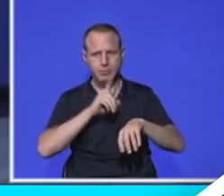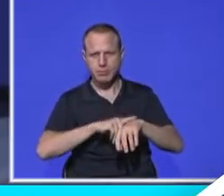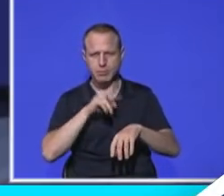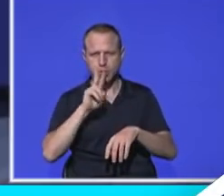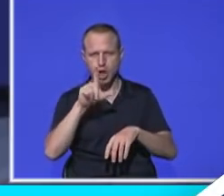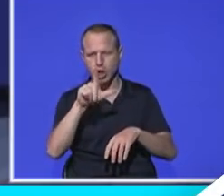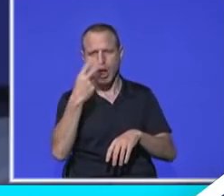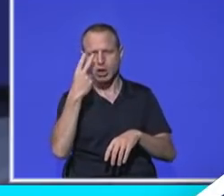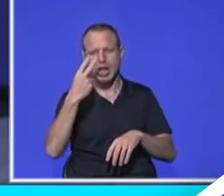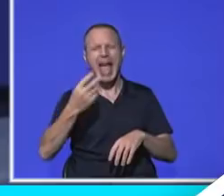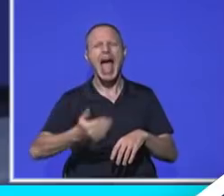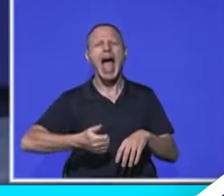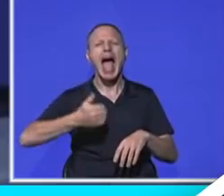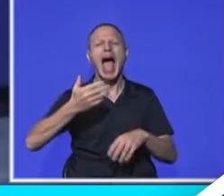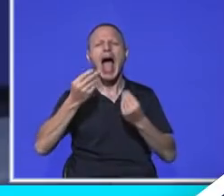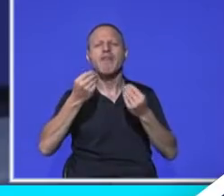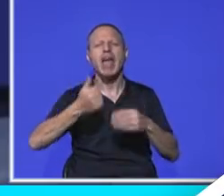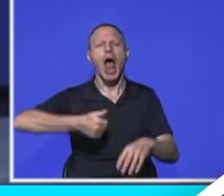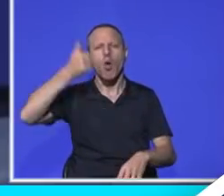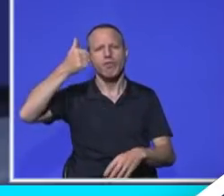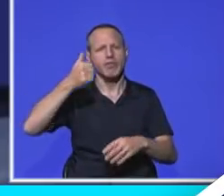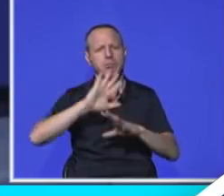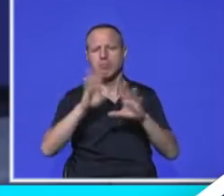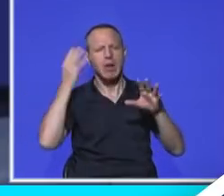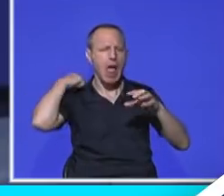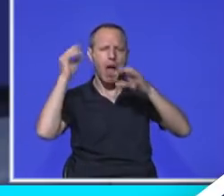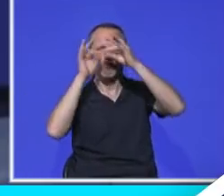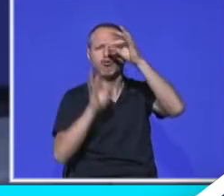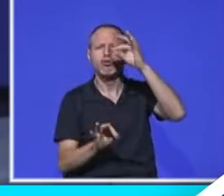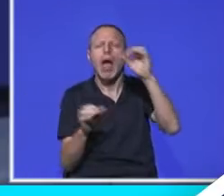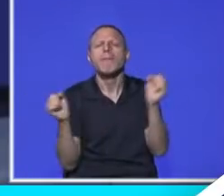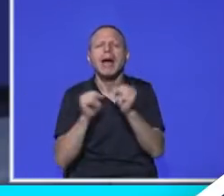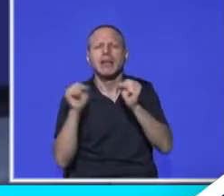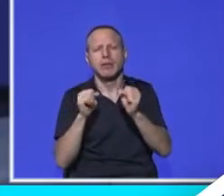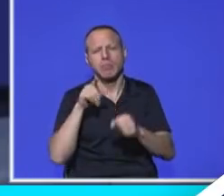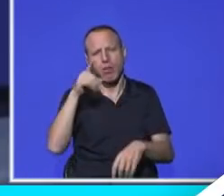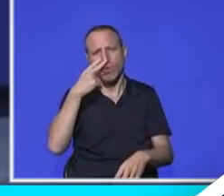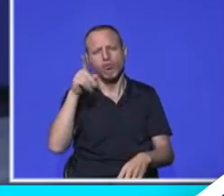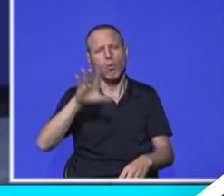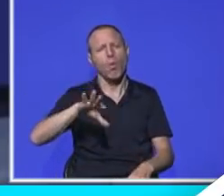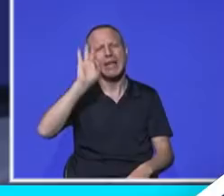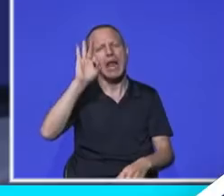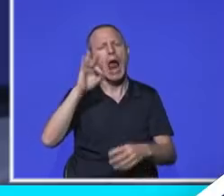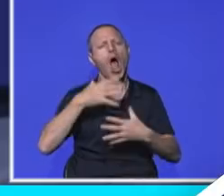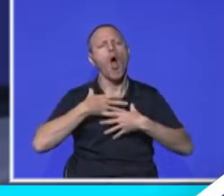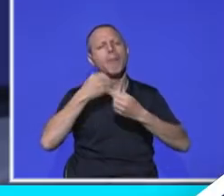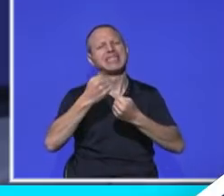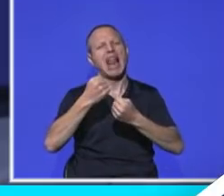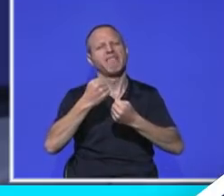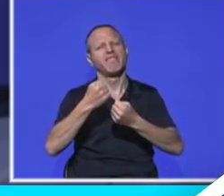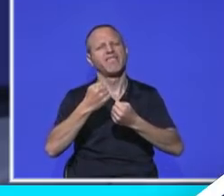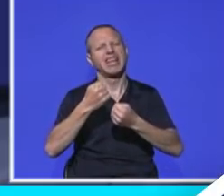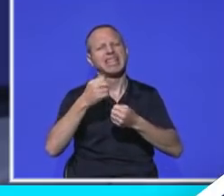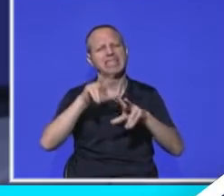לך שני רבי אלופים, רופסים וחסרי עמוד שדרה ופחדנים, את רואה שהוא גילה כאן אומץ לב ציבורי ואמר, אני